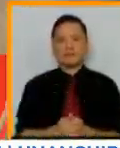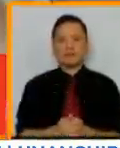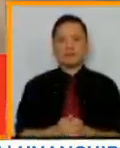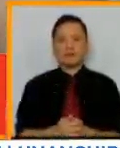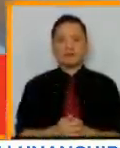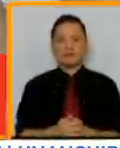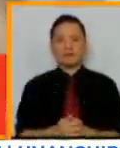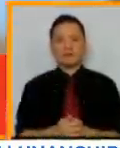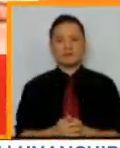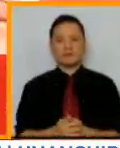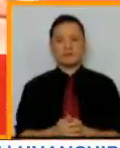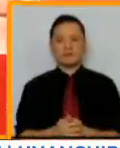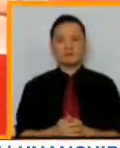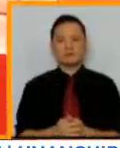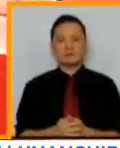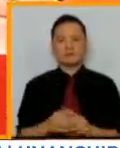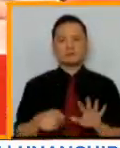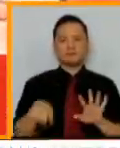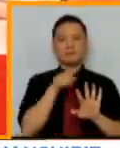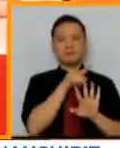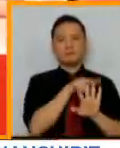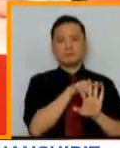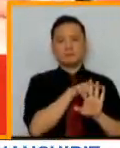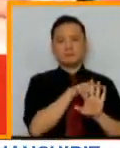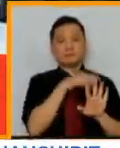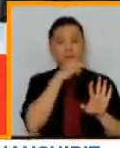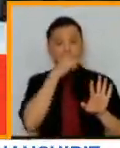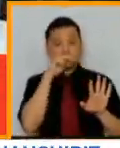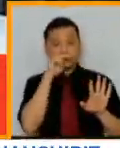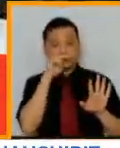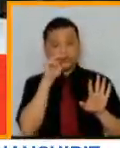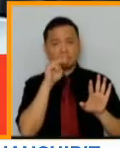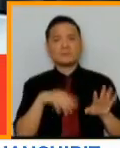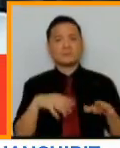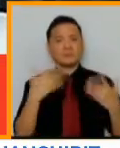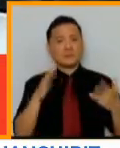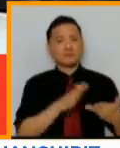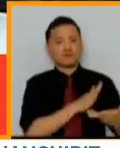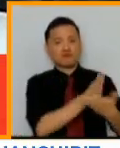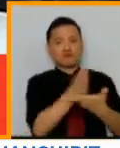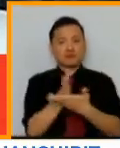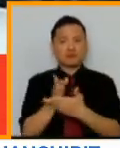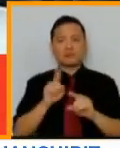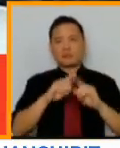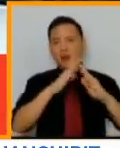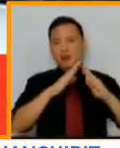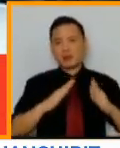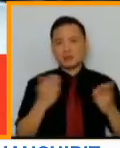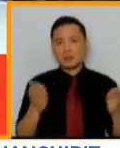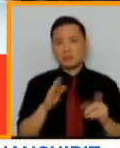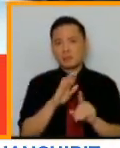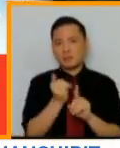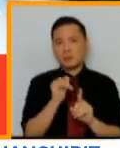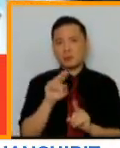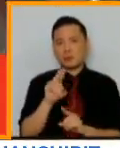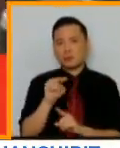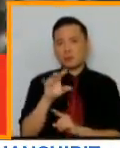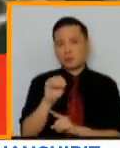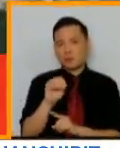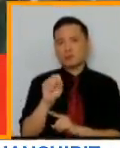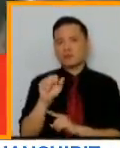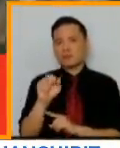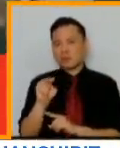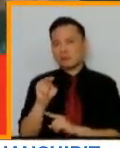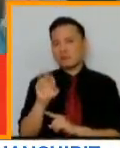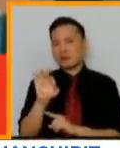Nagsagawa si Senador Manny Pacquiao ng trabaho, pabahay at ayuda caravan sa Barangay 1 sa San Francisco sa Agusan del Sur. Sunod